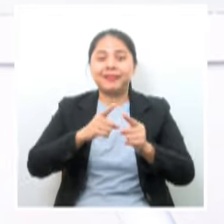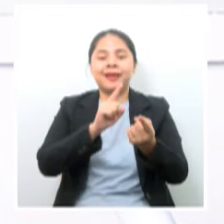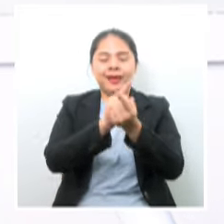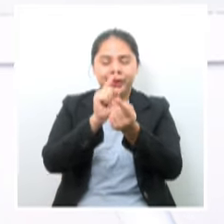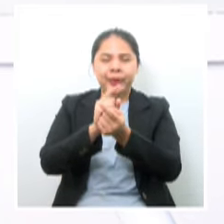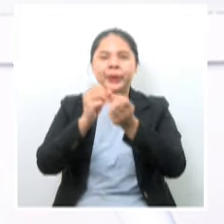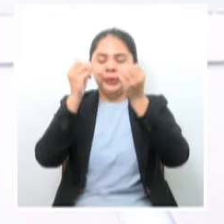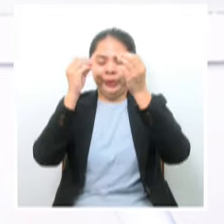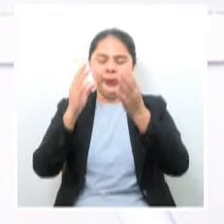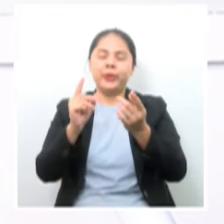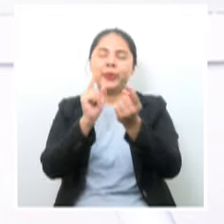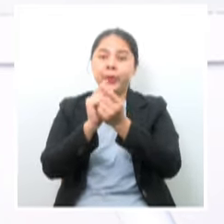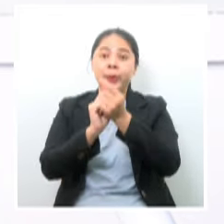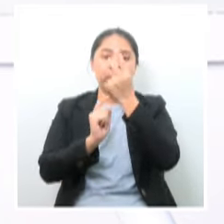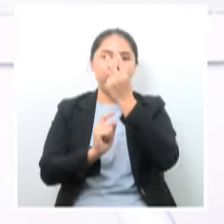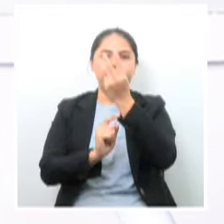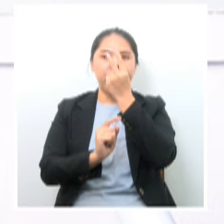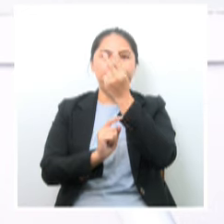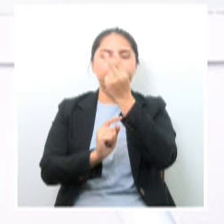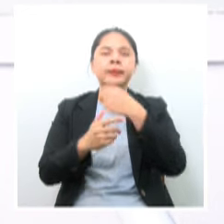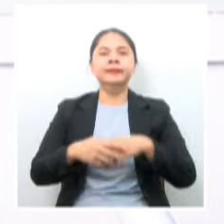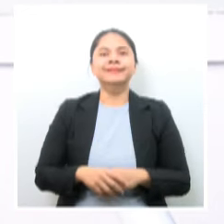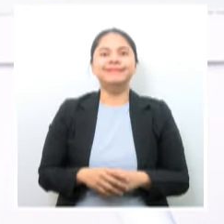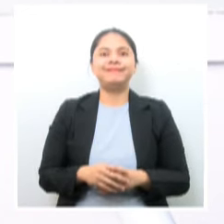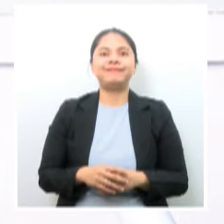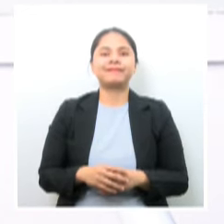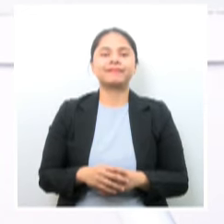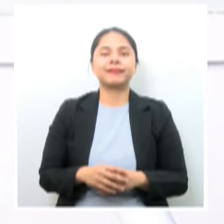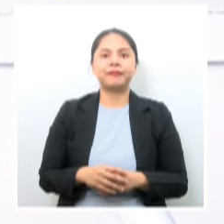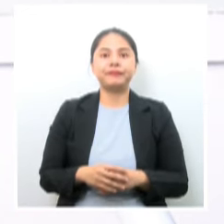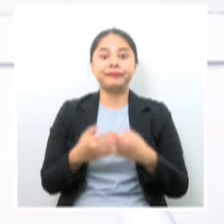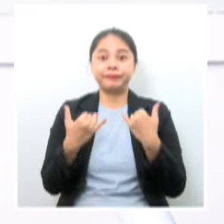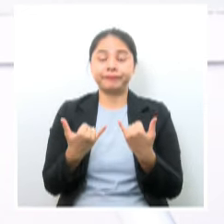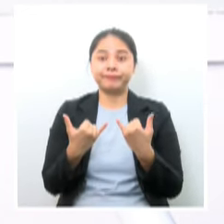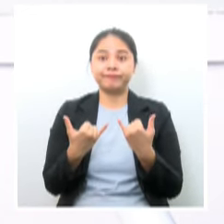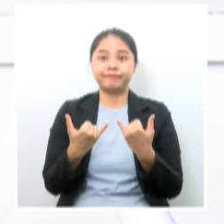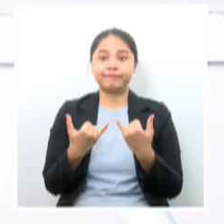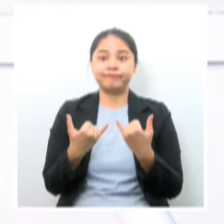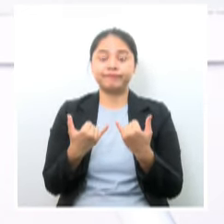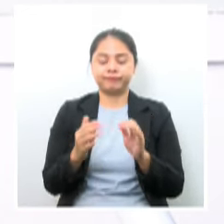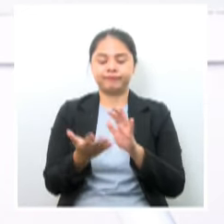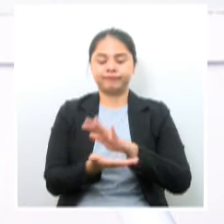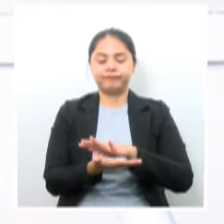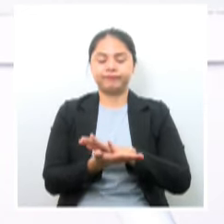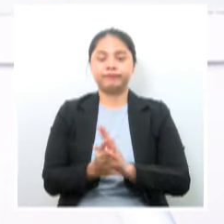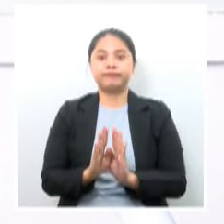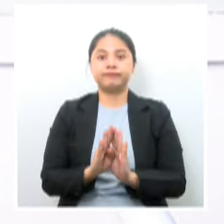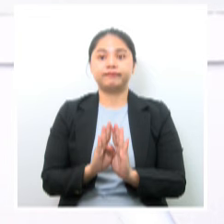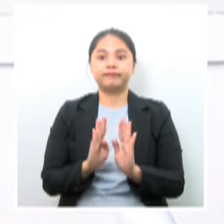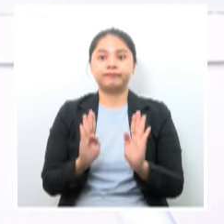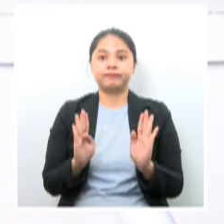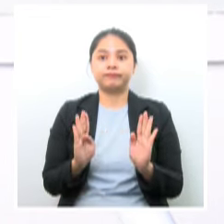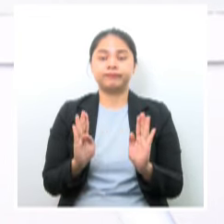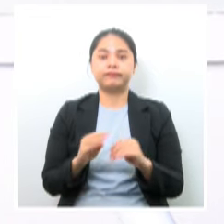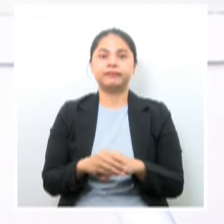ากจะเจอทั้งครูกับบรรยากาศที่จะเข้าสู่ห้องเรียนนั่นเองค่ะแล้ววันนี้นะคะถือได้ว่าไหนๆก็เปิดเทอมวันแรกแล้วนะคะท่านว่า